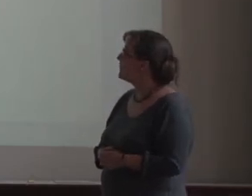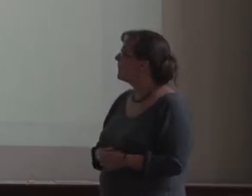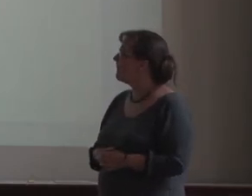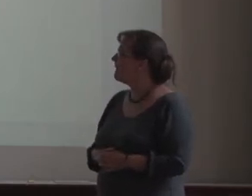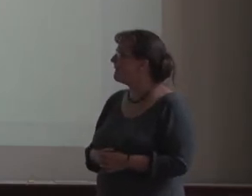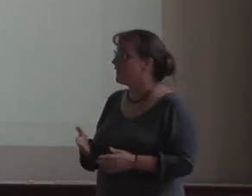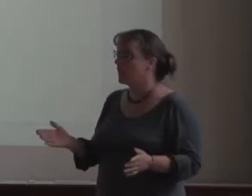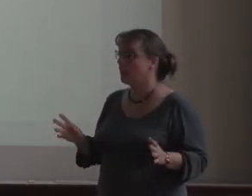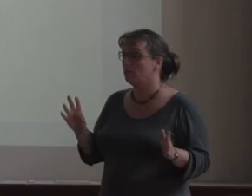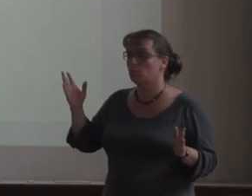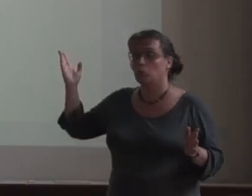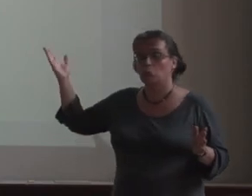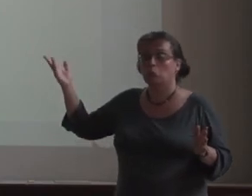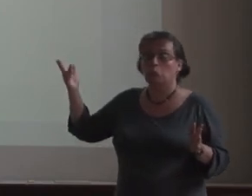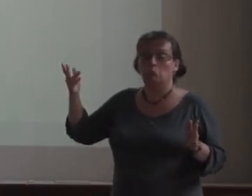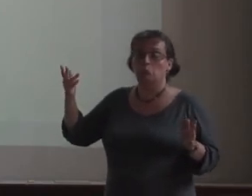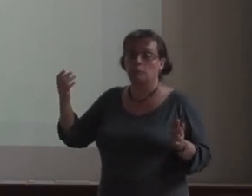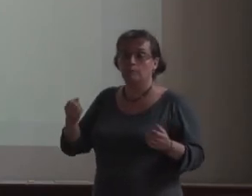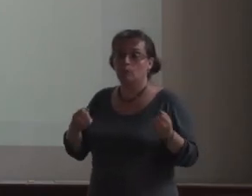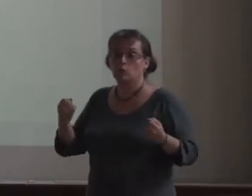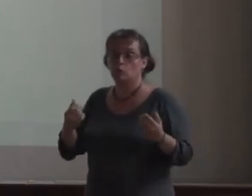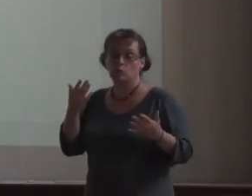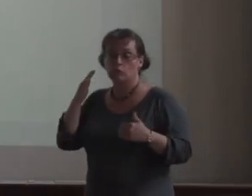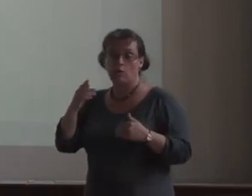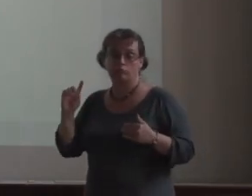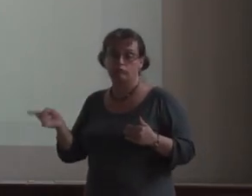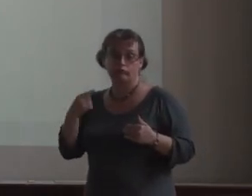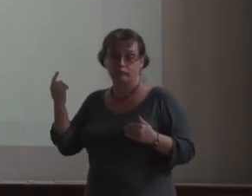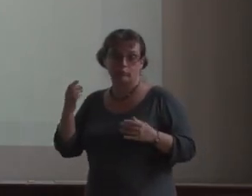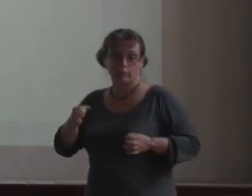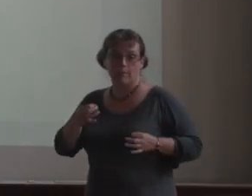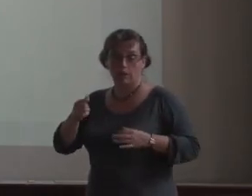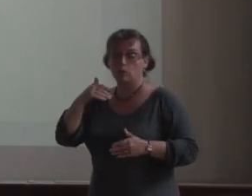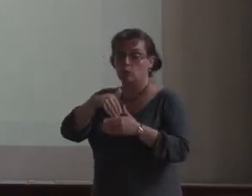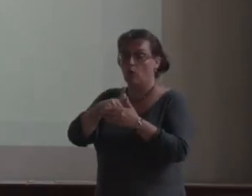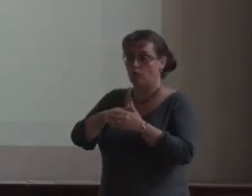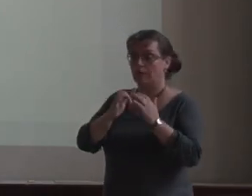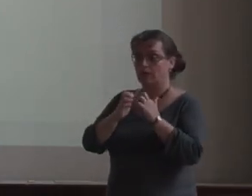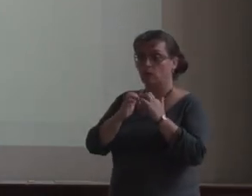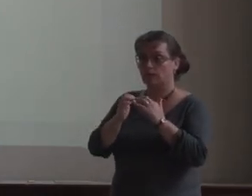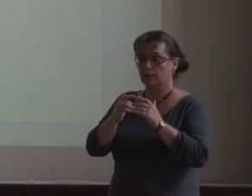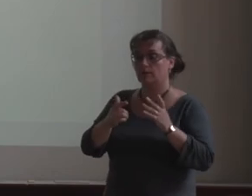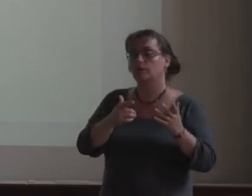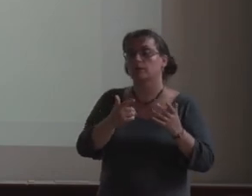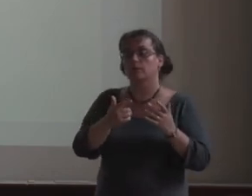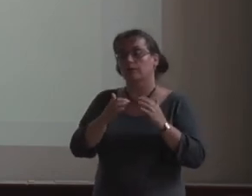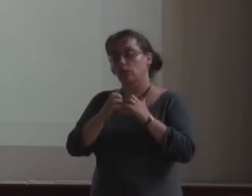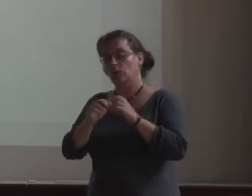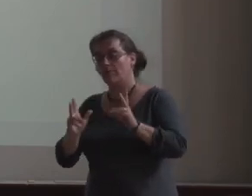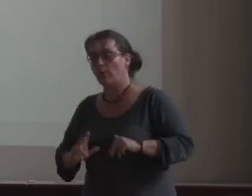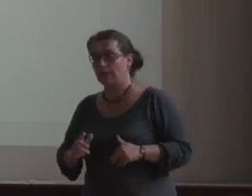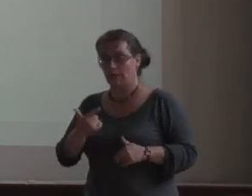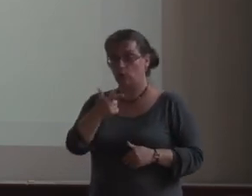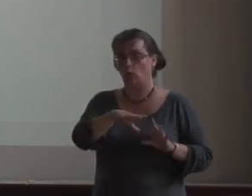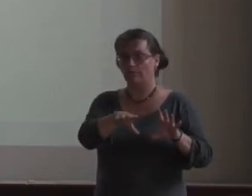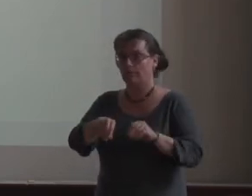Mais dans toutes les voitures, on a deux grandes familles d'équipements électroniques et informatiques. Le premier, ça